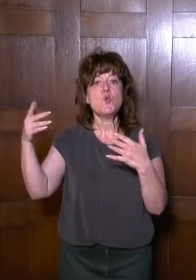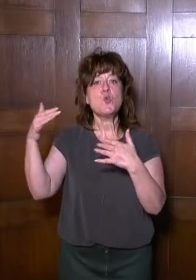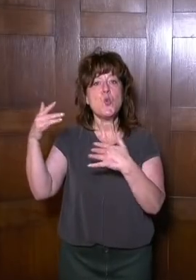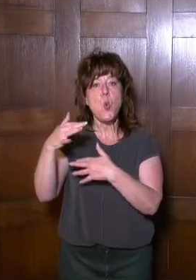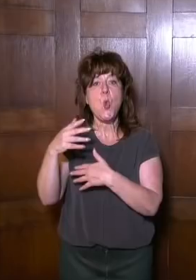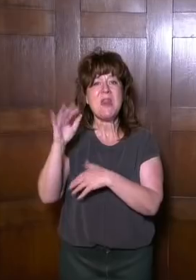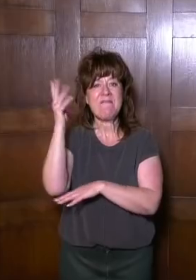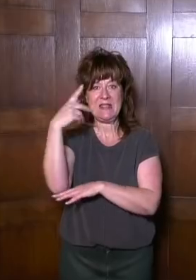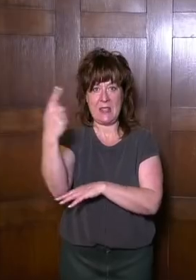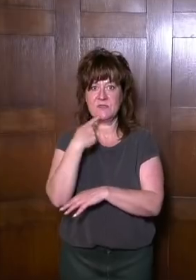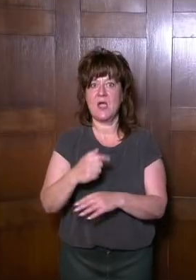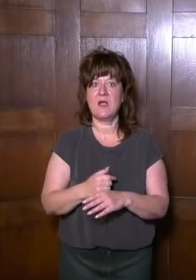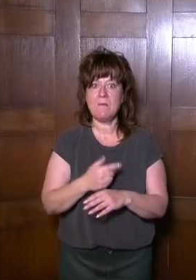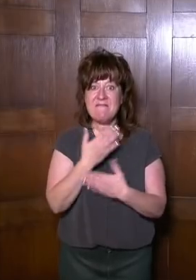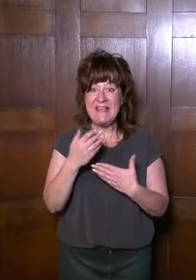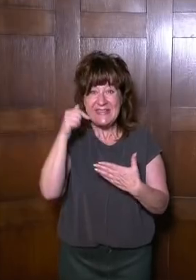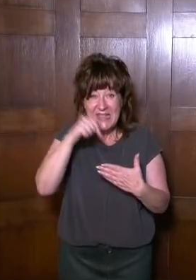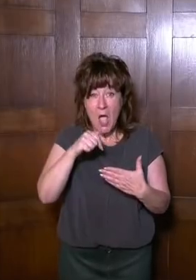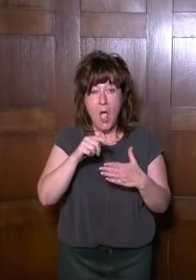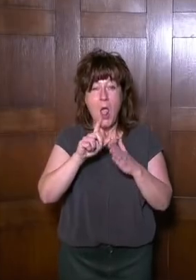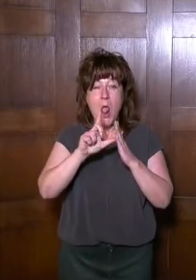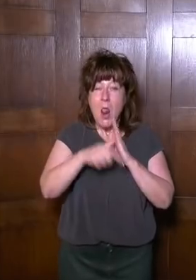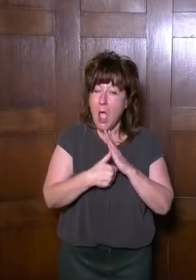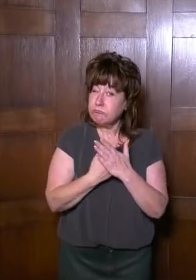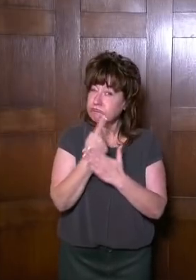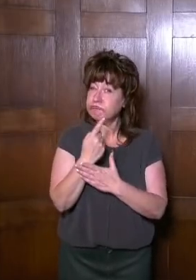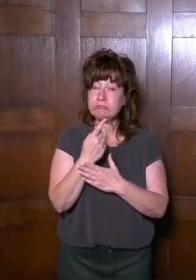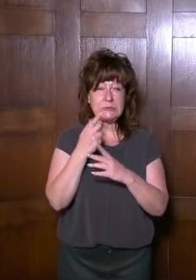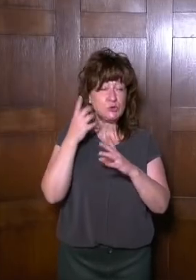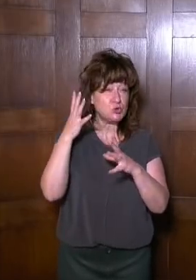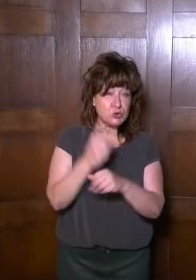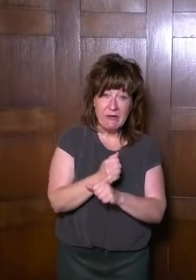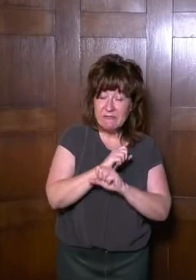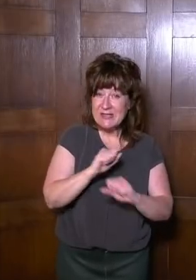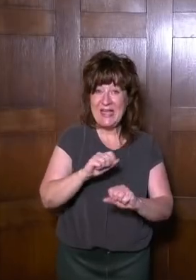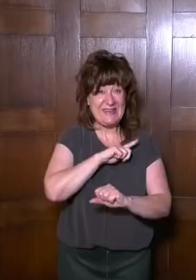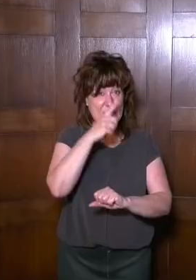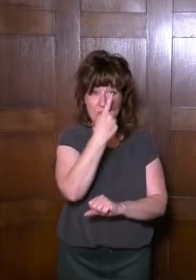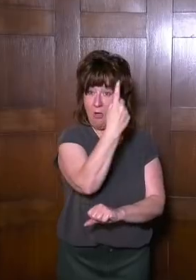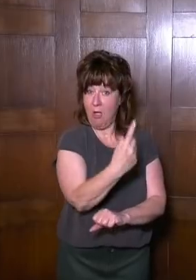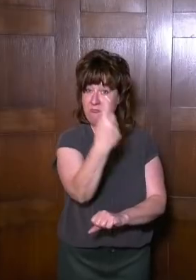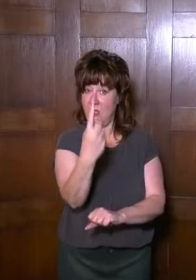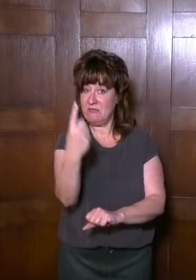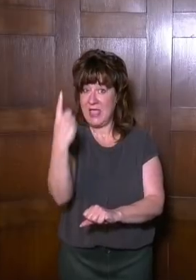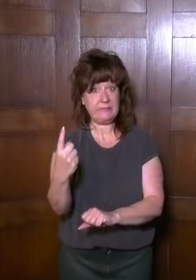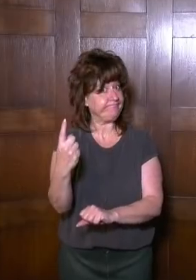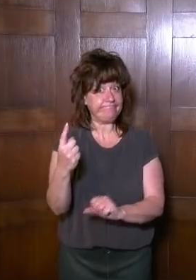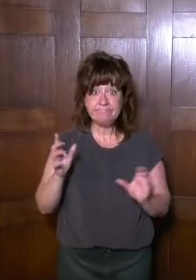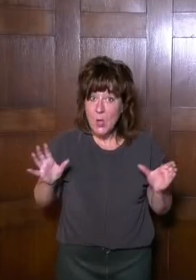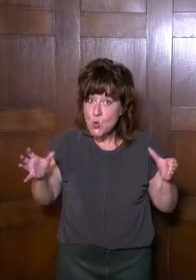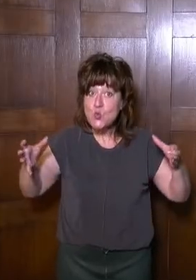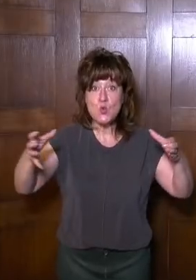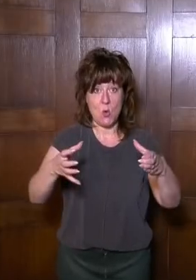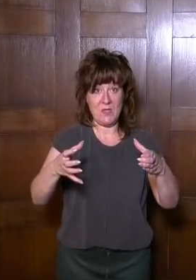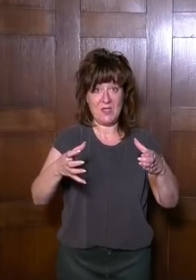worden ist und geschafft werden konnte, eben nicht nur jeder Einzelne für sich, sondern wir haben uns zusammengetan und